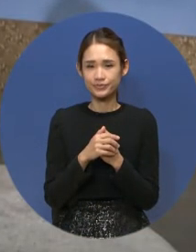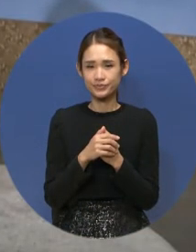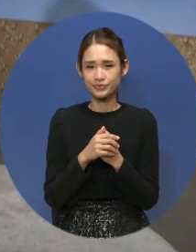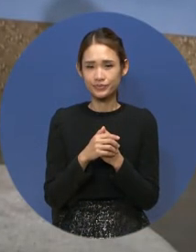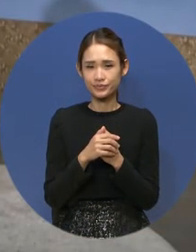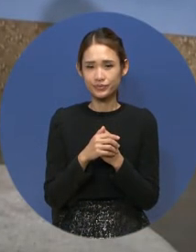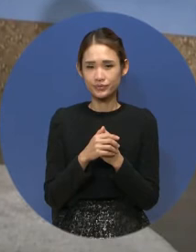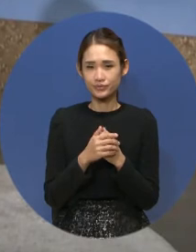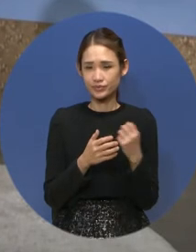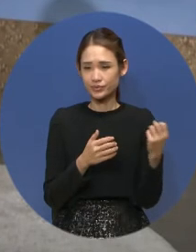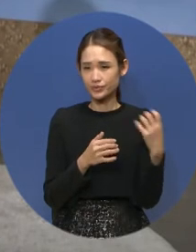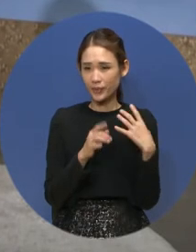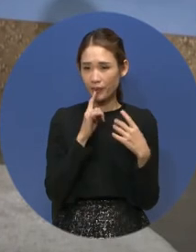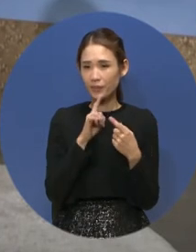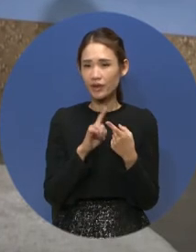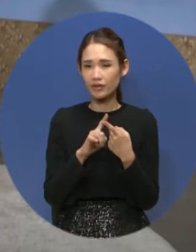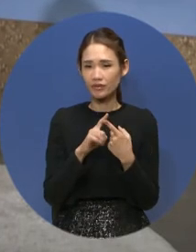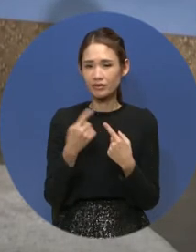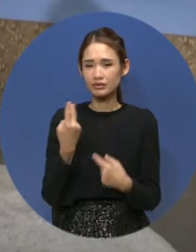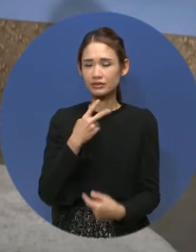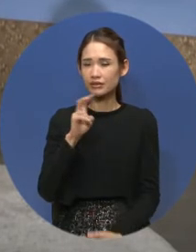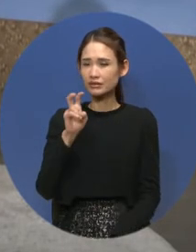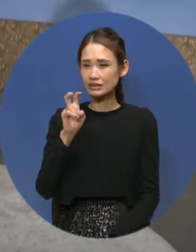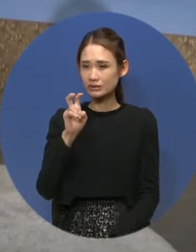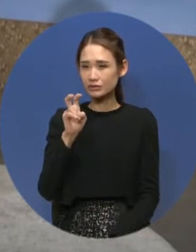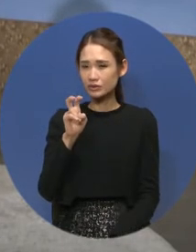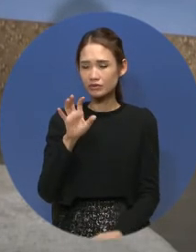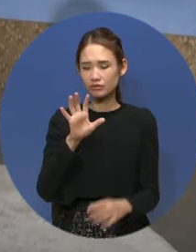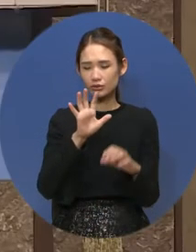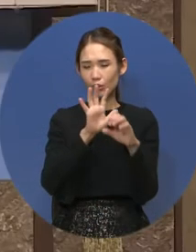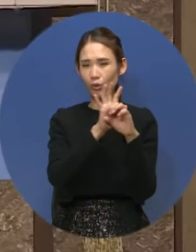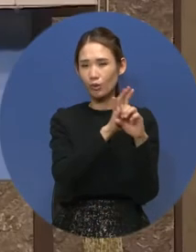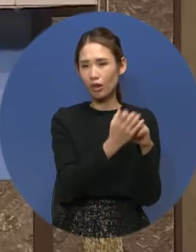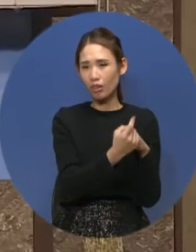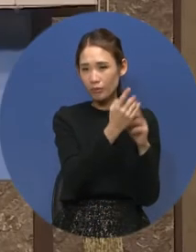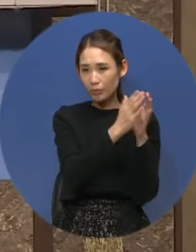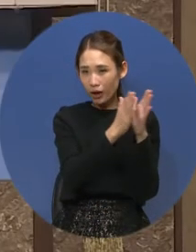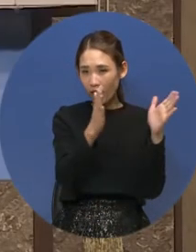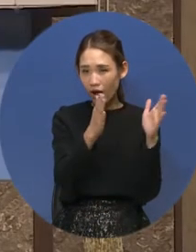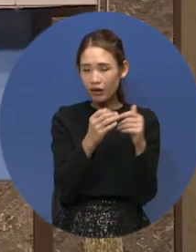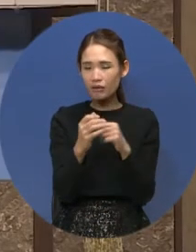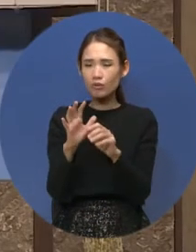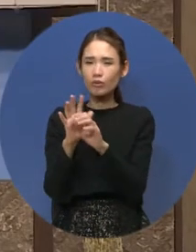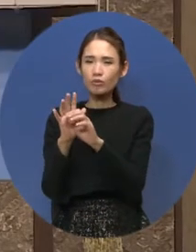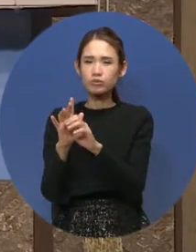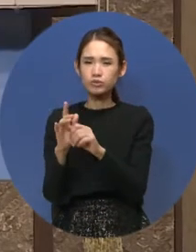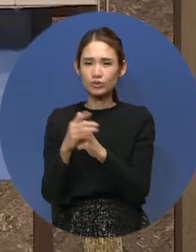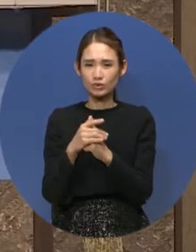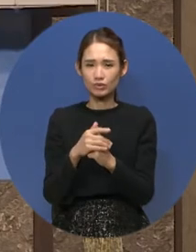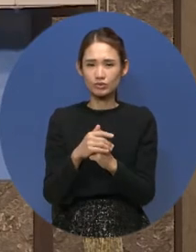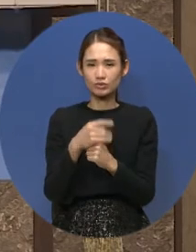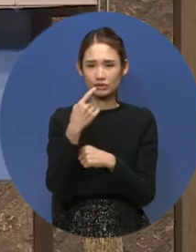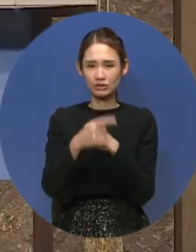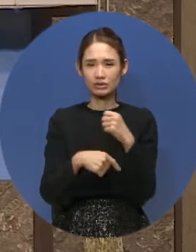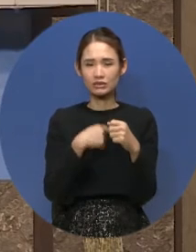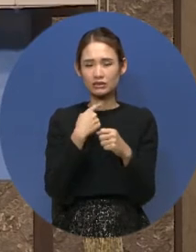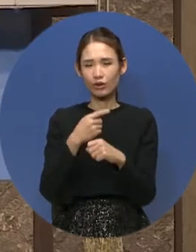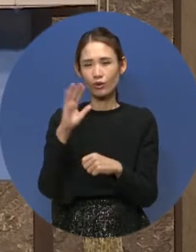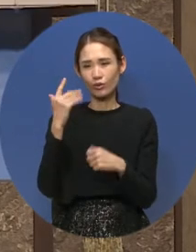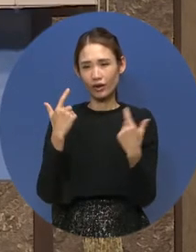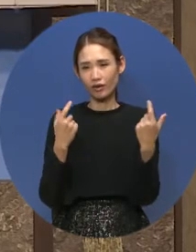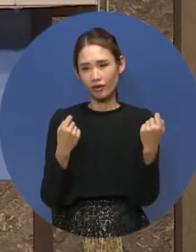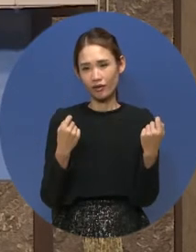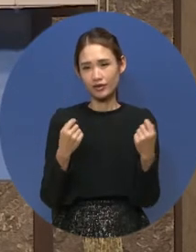사회자님이 말씀하셨듯이 2020년은 코로나로 시작해서 코로나로 끝나는 코로나의 해로 기록될 것 같습니다.